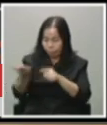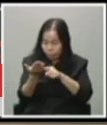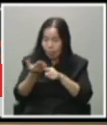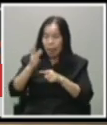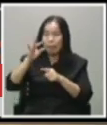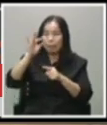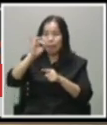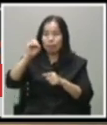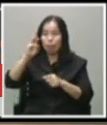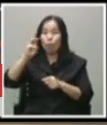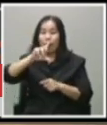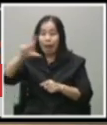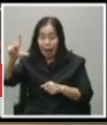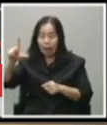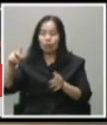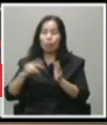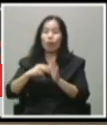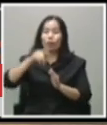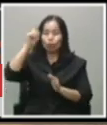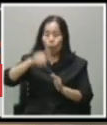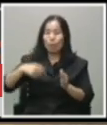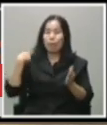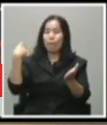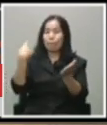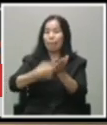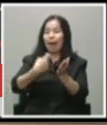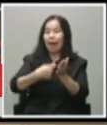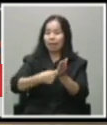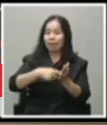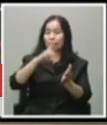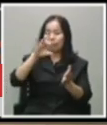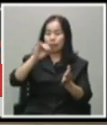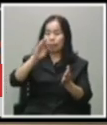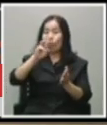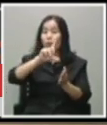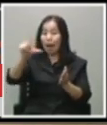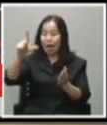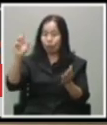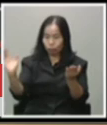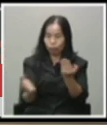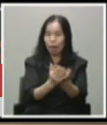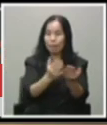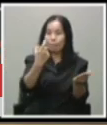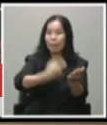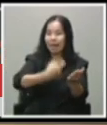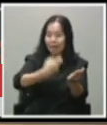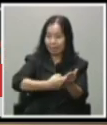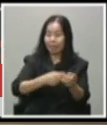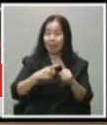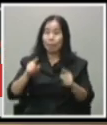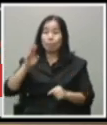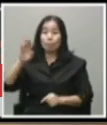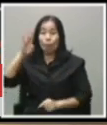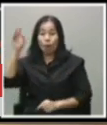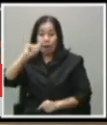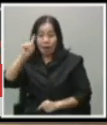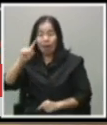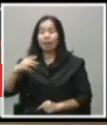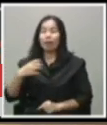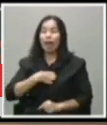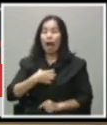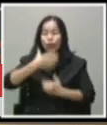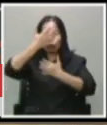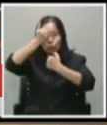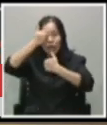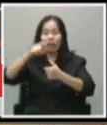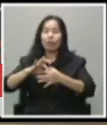าทนั่นหมายถึงว่าจะต้องค้ำประกันการเสียหายของสัญญาและบริษัทที่เข้าร่วมทำการประมูลร่วมนะครับจะ